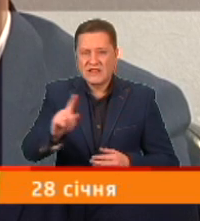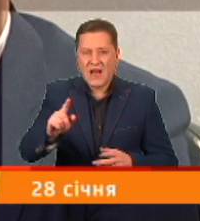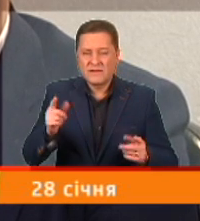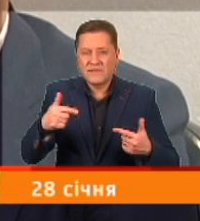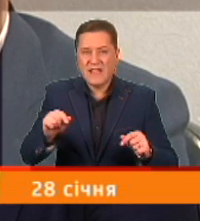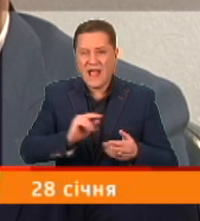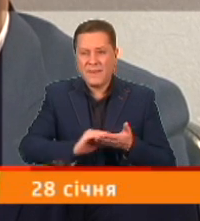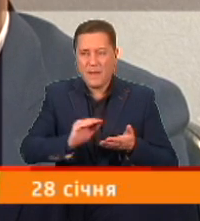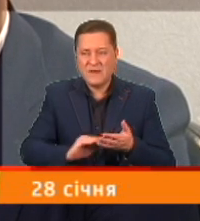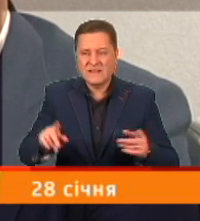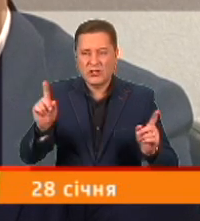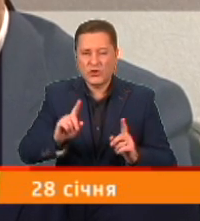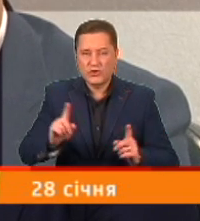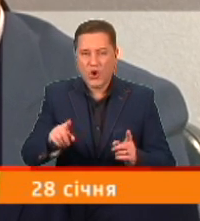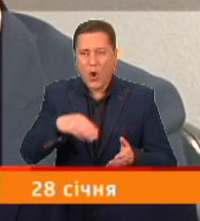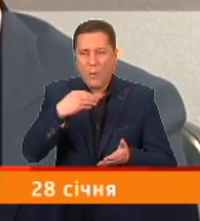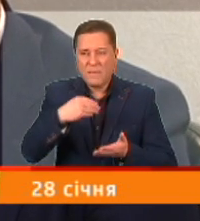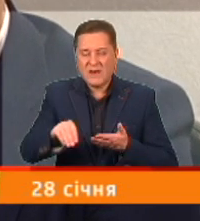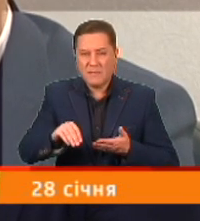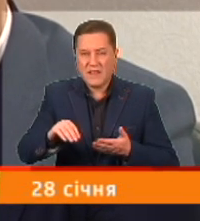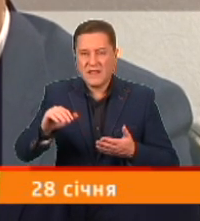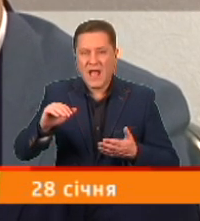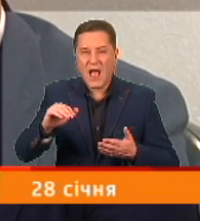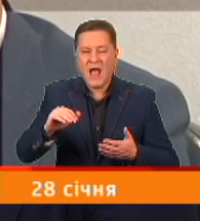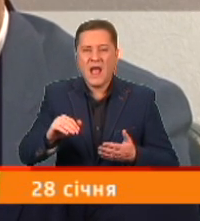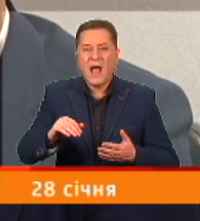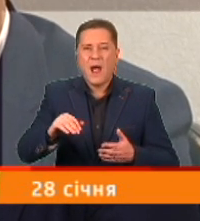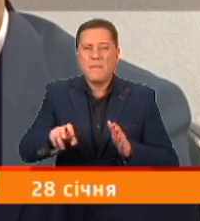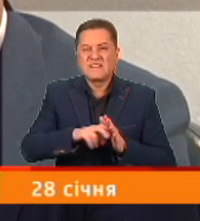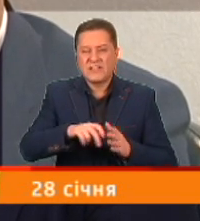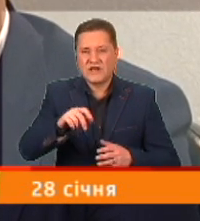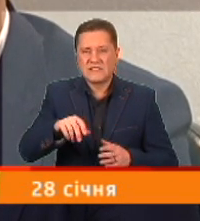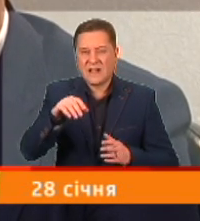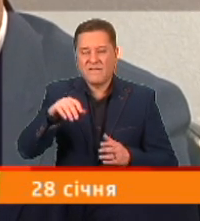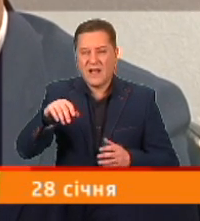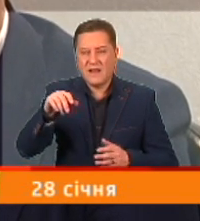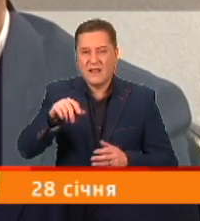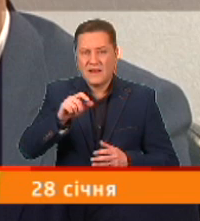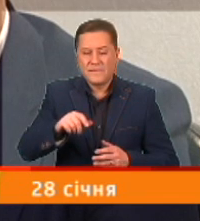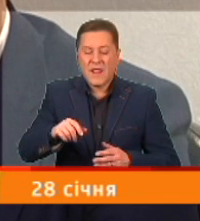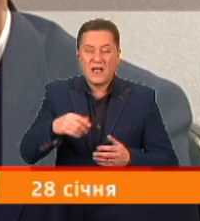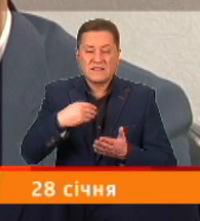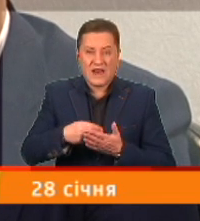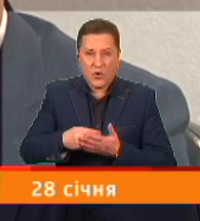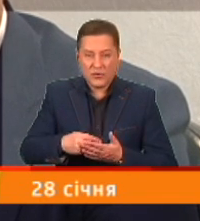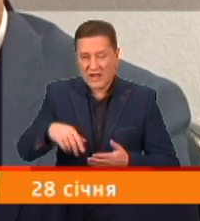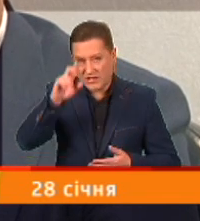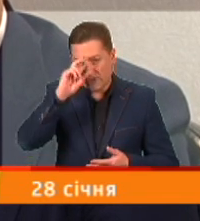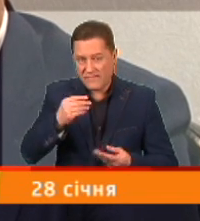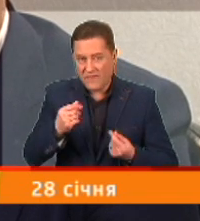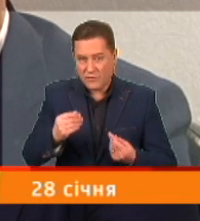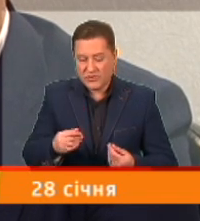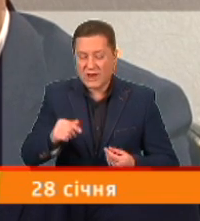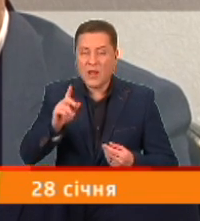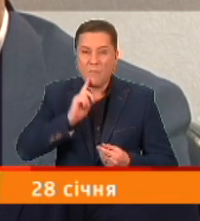що придбання і оновлення рухомого складу пасажирського здійснюється за рахунок коштів державного бюджету. Поки що